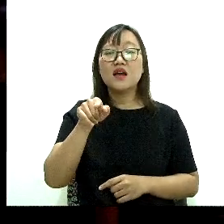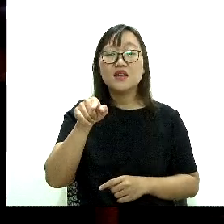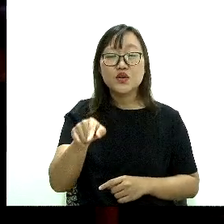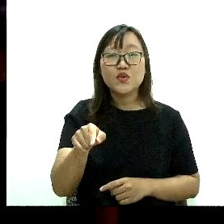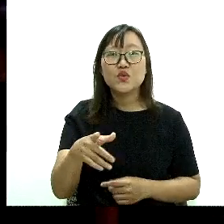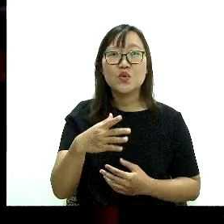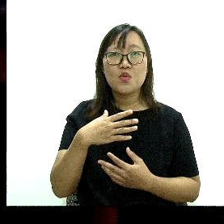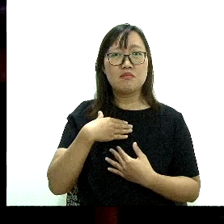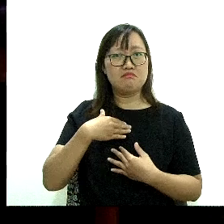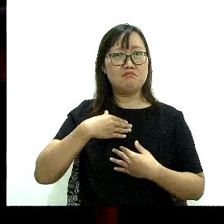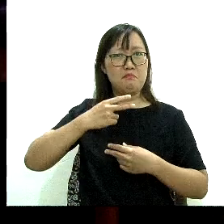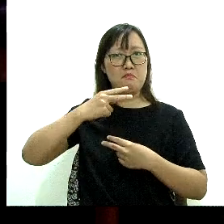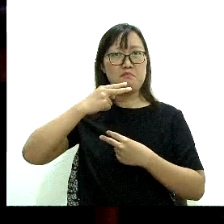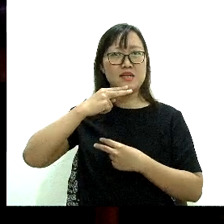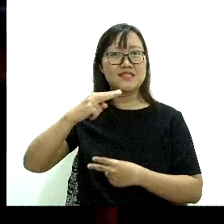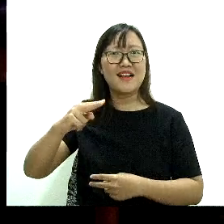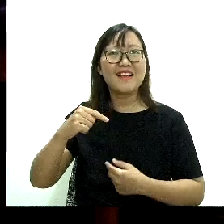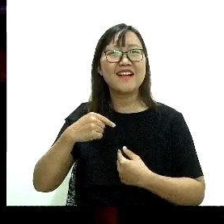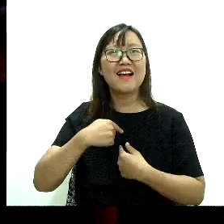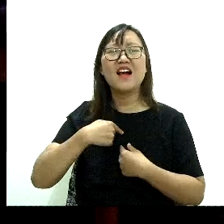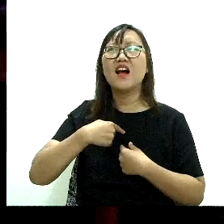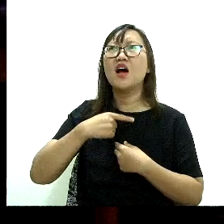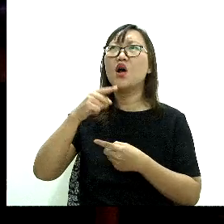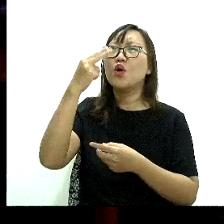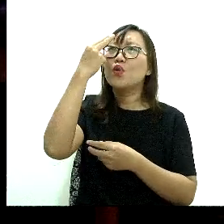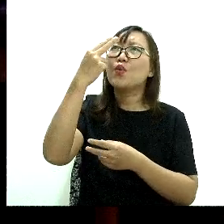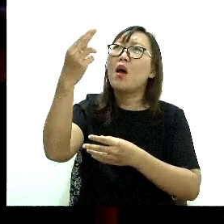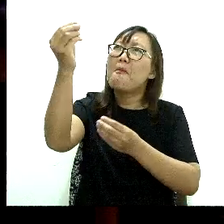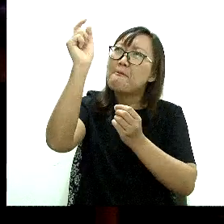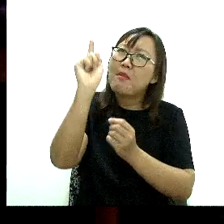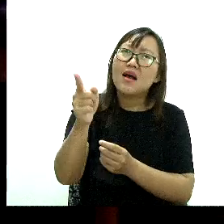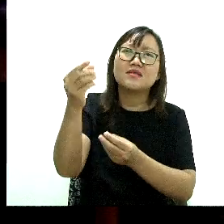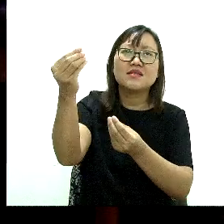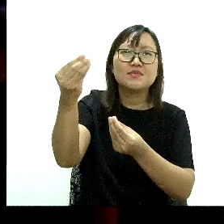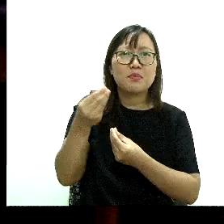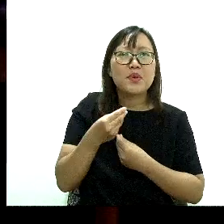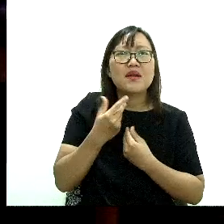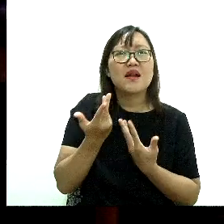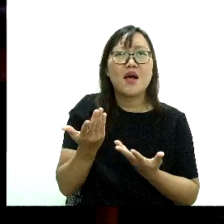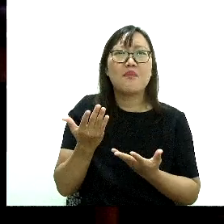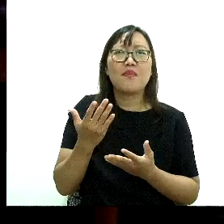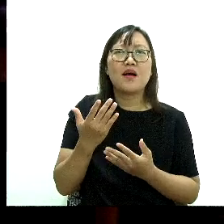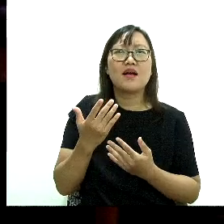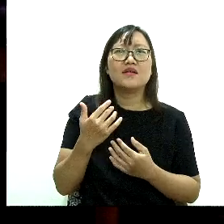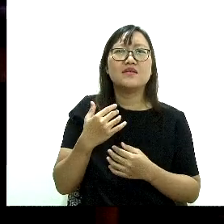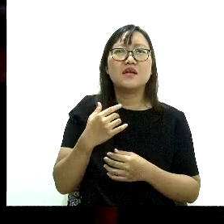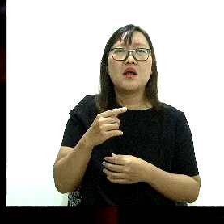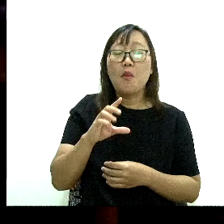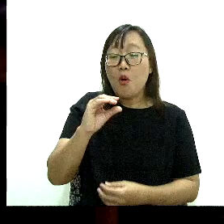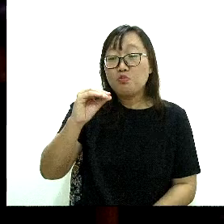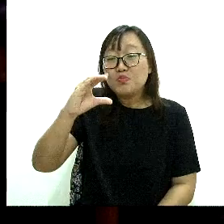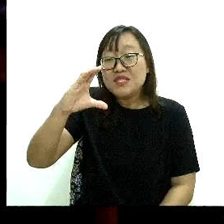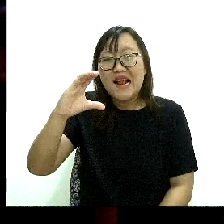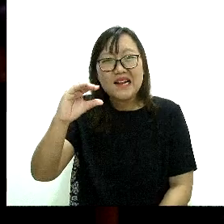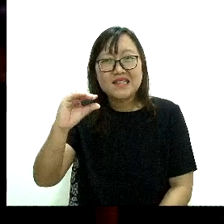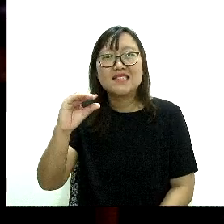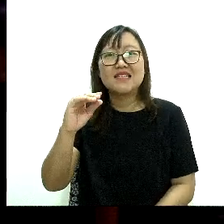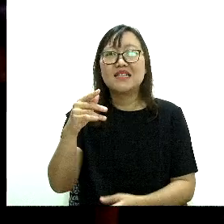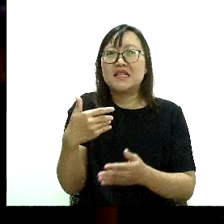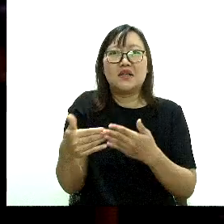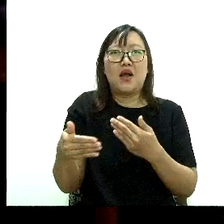dilakukannya dan akan memberi apa yang dibutuhkannya. Mereka adalah orang yang mengikuti Allah dengan penuh